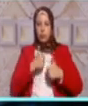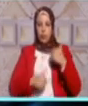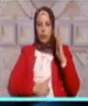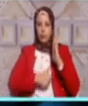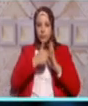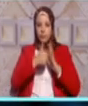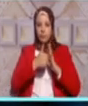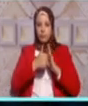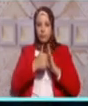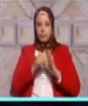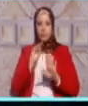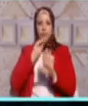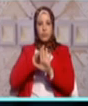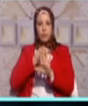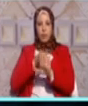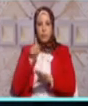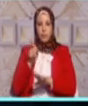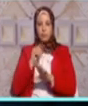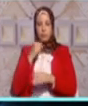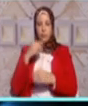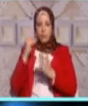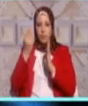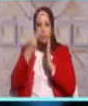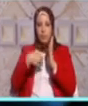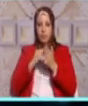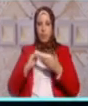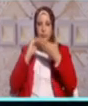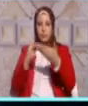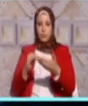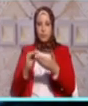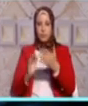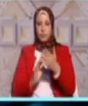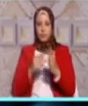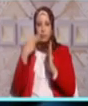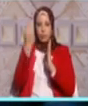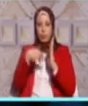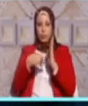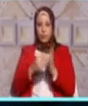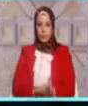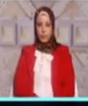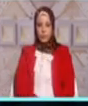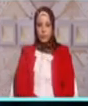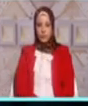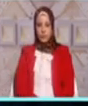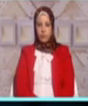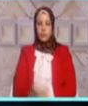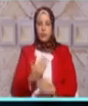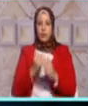ان هو يتظلم، ولكن انا اعتقد ان التظلم هيكون ليه نتيجه بسبب